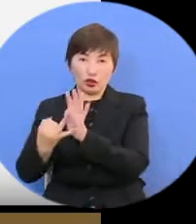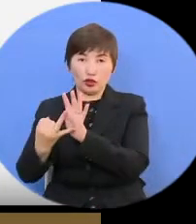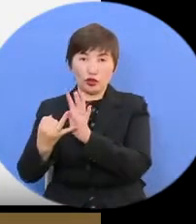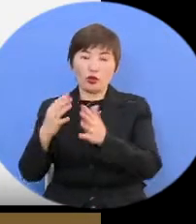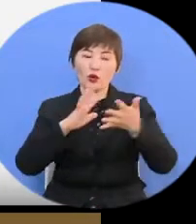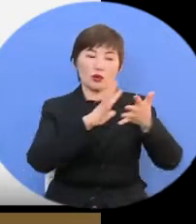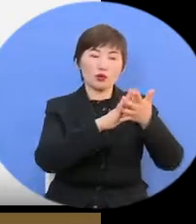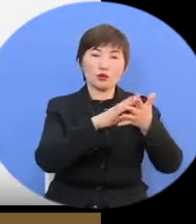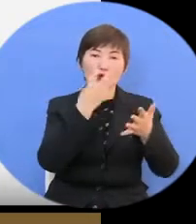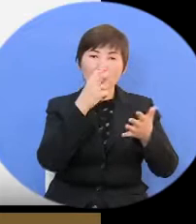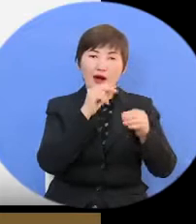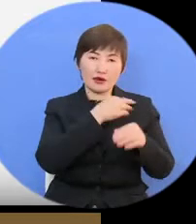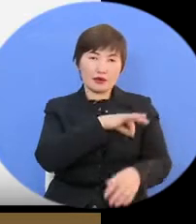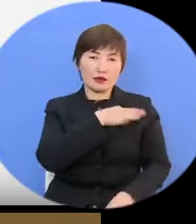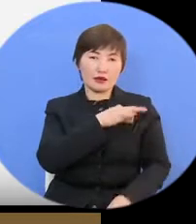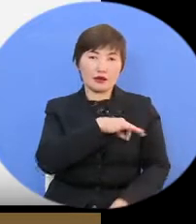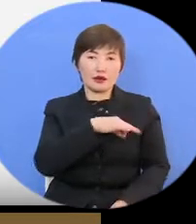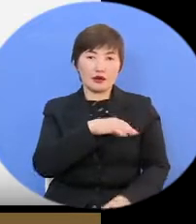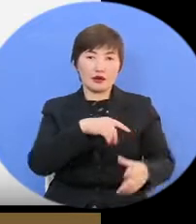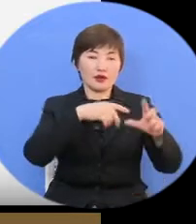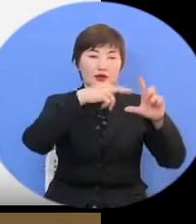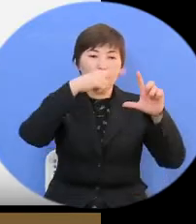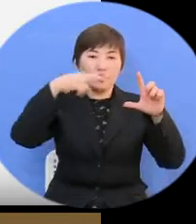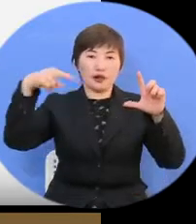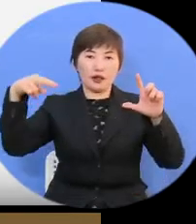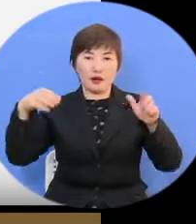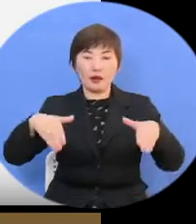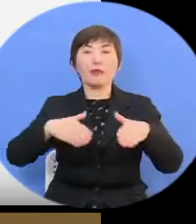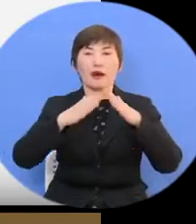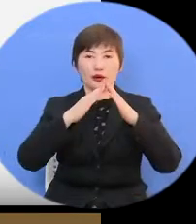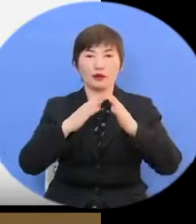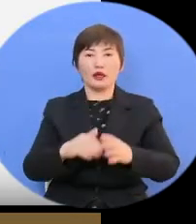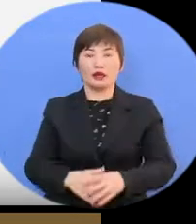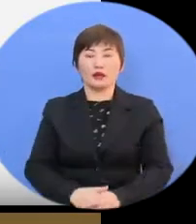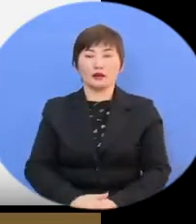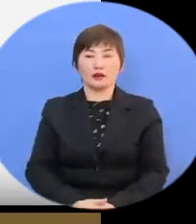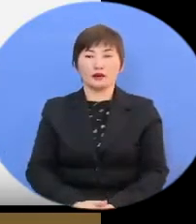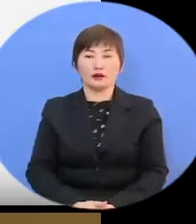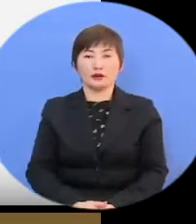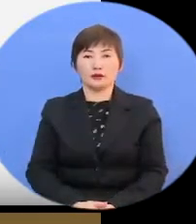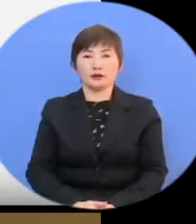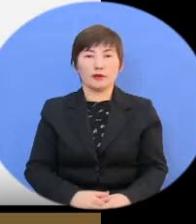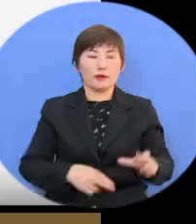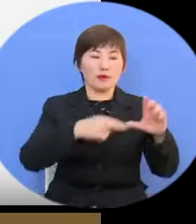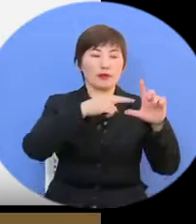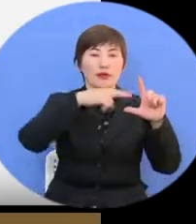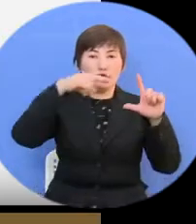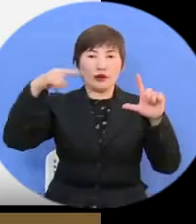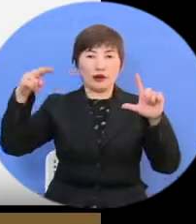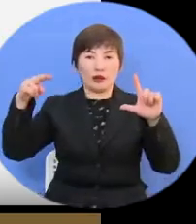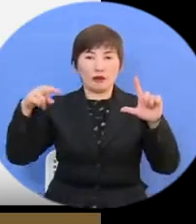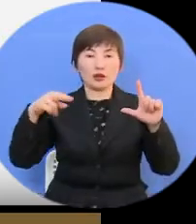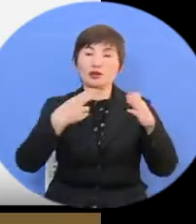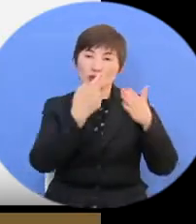хөснөгтөө ашиглаад бүгдээрээ баганан диаграммыг байгуулъя. За баганан диаграммыг байгуулах тухай бид